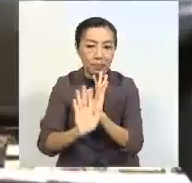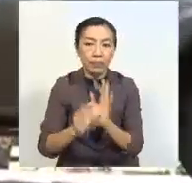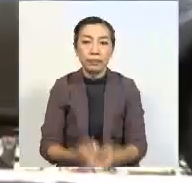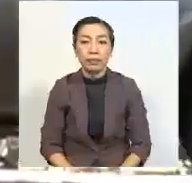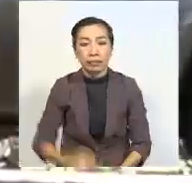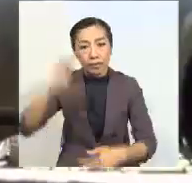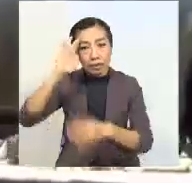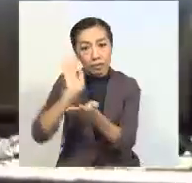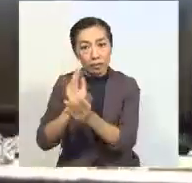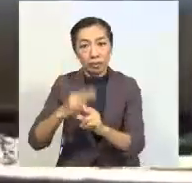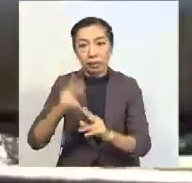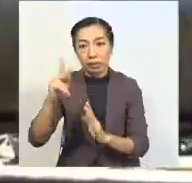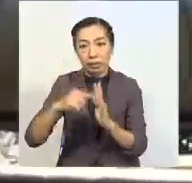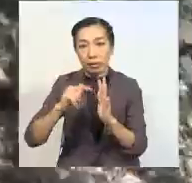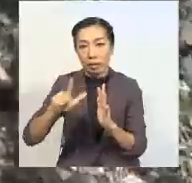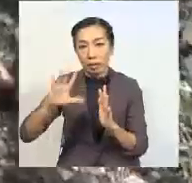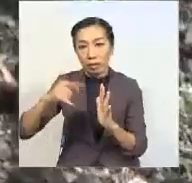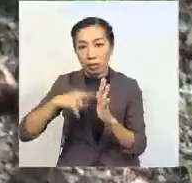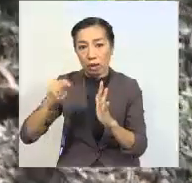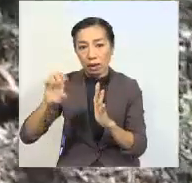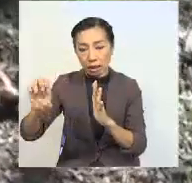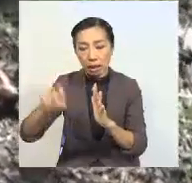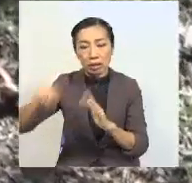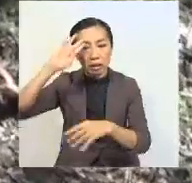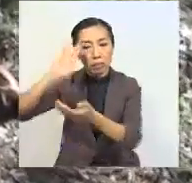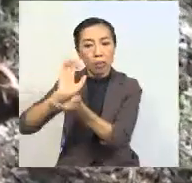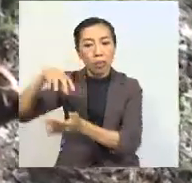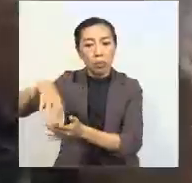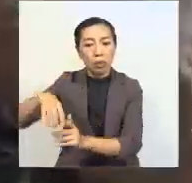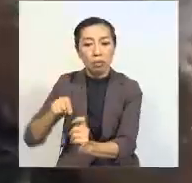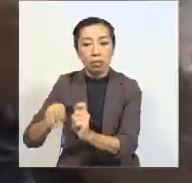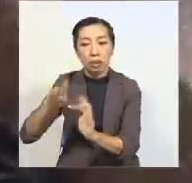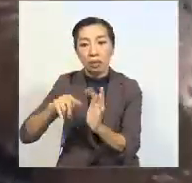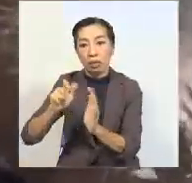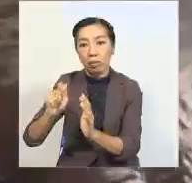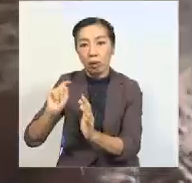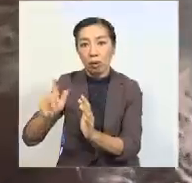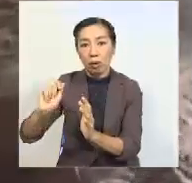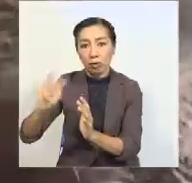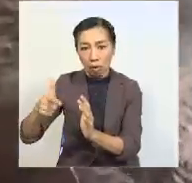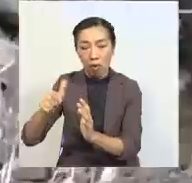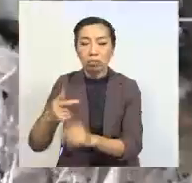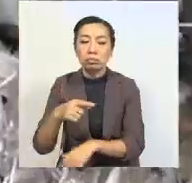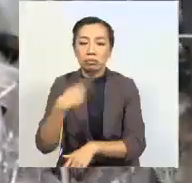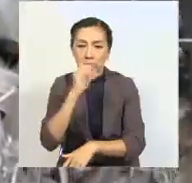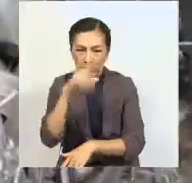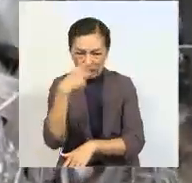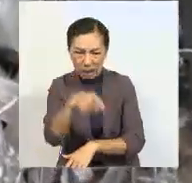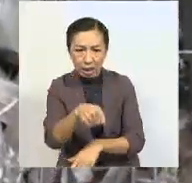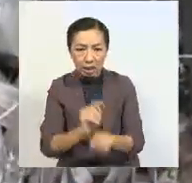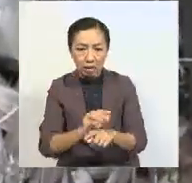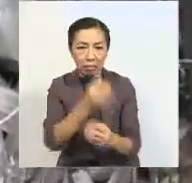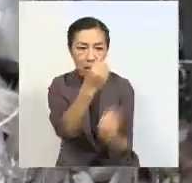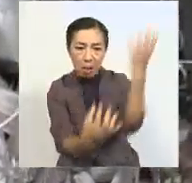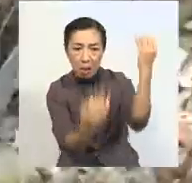พันตำรวจเอกกุลชาติกุลชัยนะครับผู้กำกับการสถานีตำรวจภูธรบ่อทองก็บอกแบบนี้ครับว่าสำหรับใครก็ตามคิดจะดักจับ